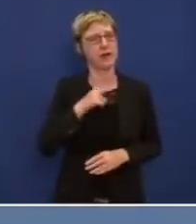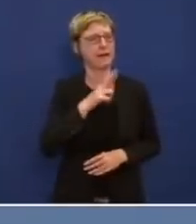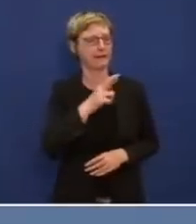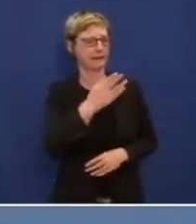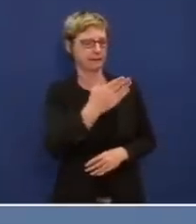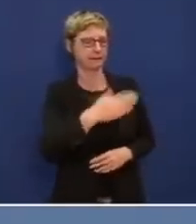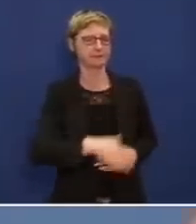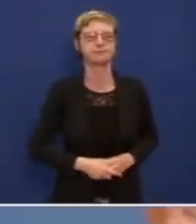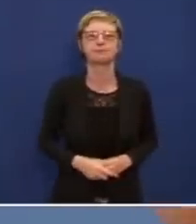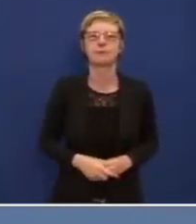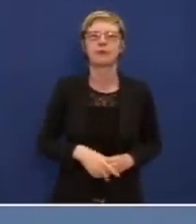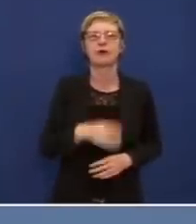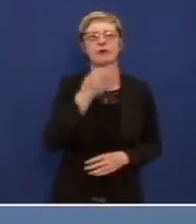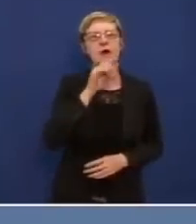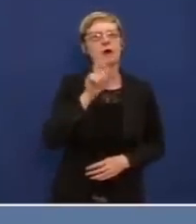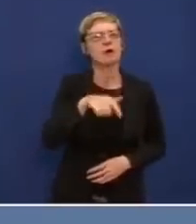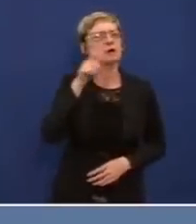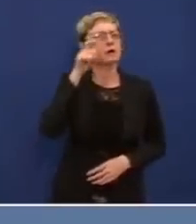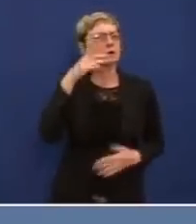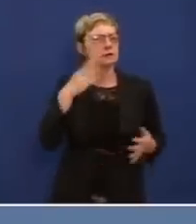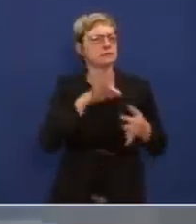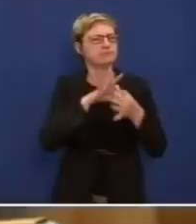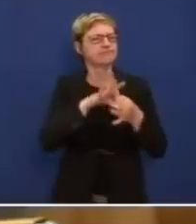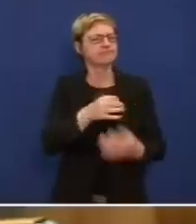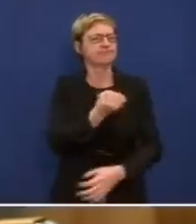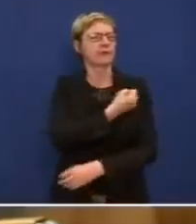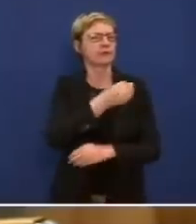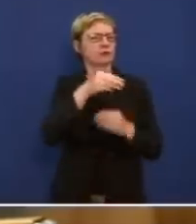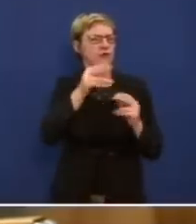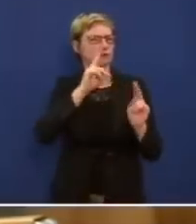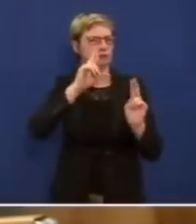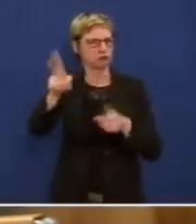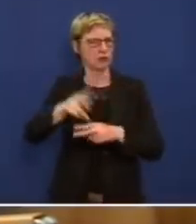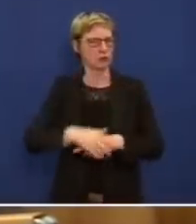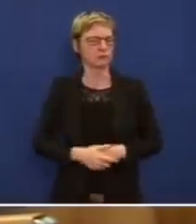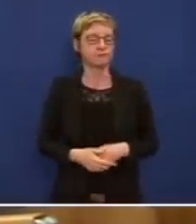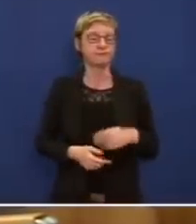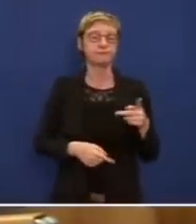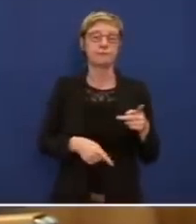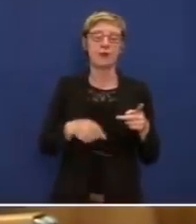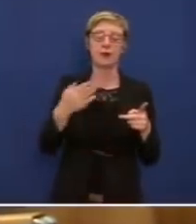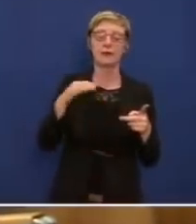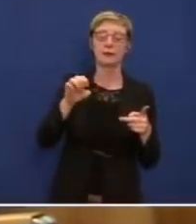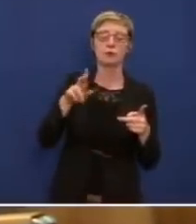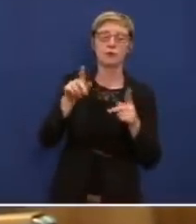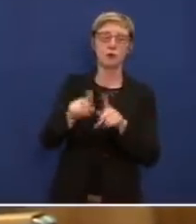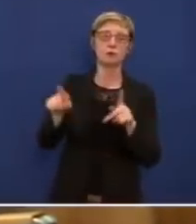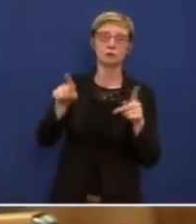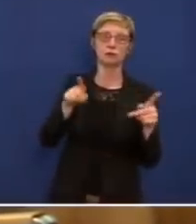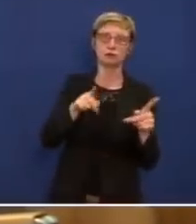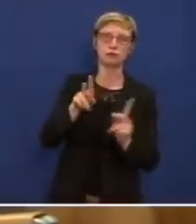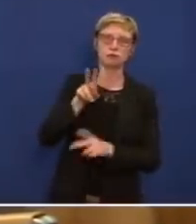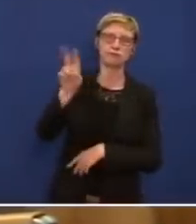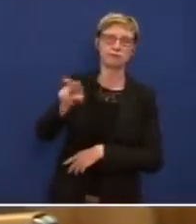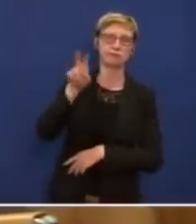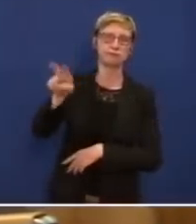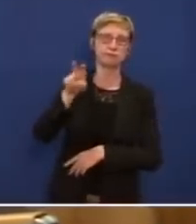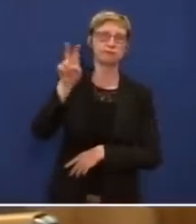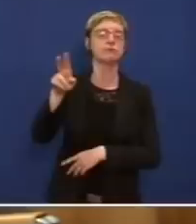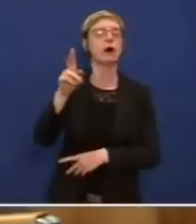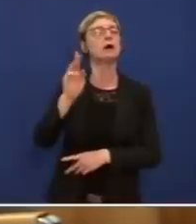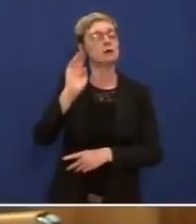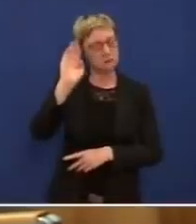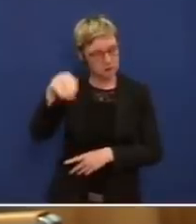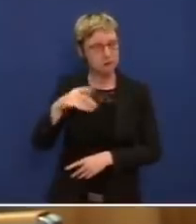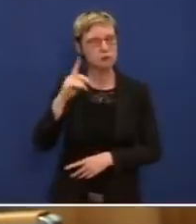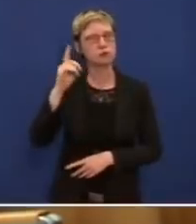gerne zu der Impfstoffbestellung gefragt. Sie hatten bei der EU-Kommission darauf gedrungen, dass künftig